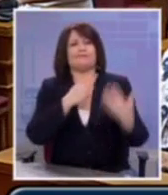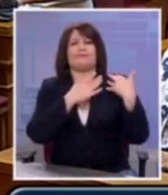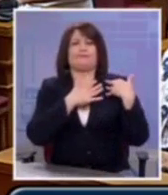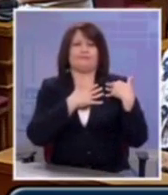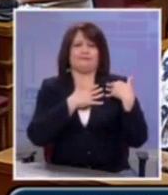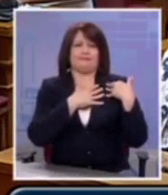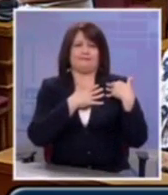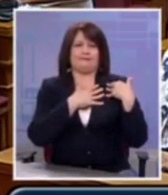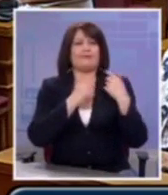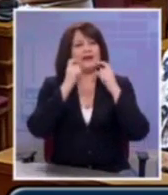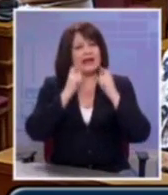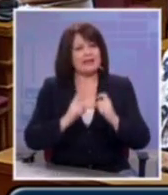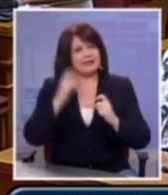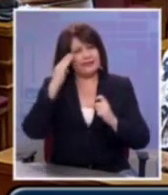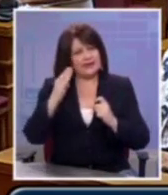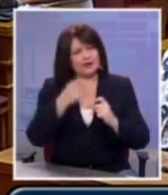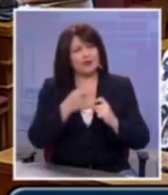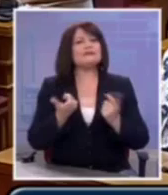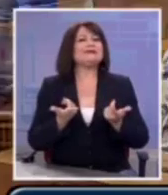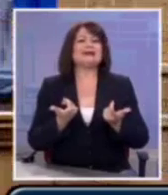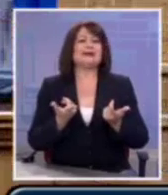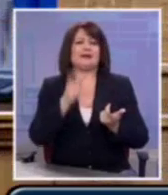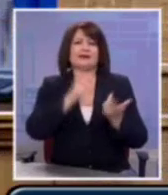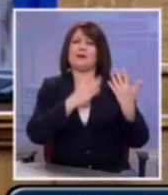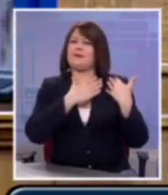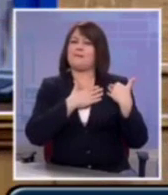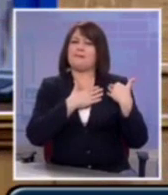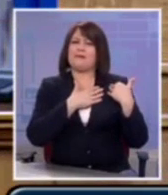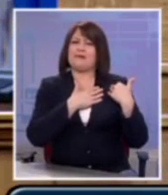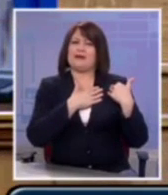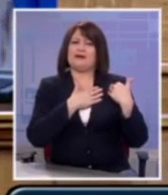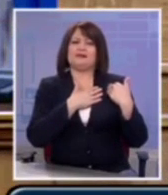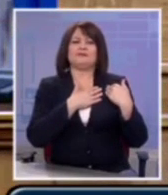το καθήκον να